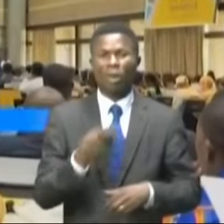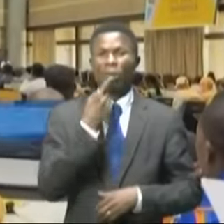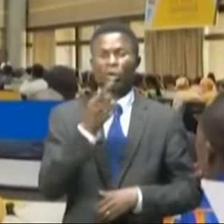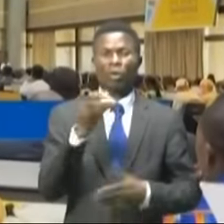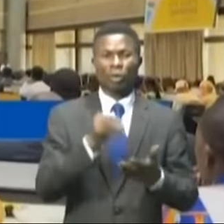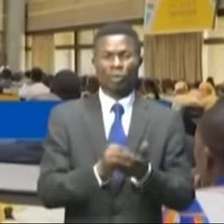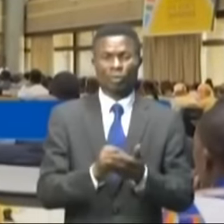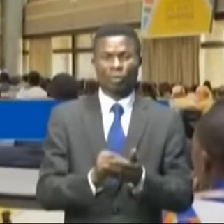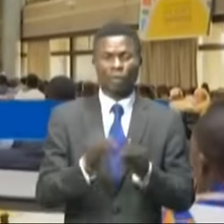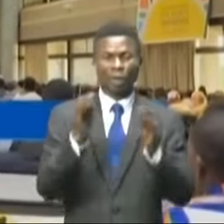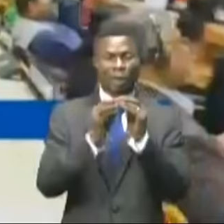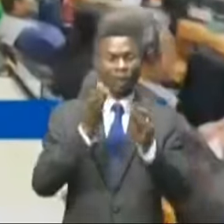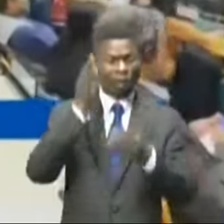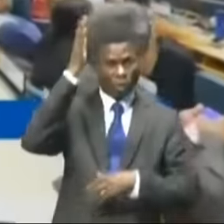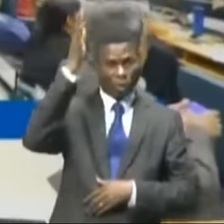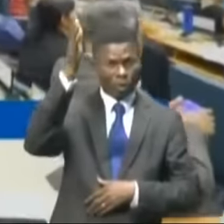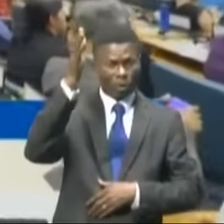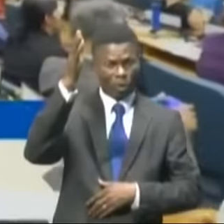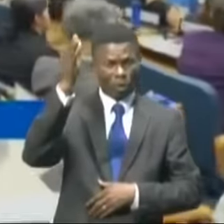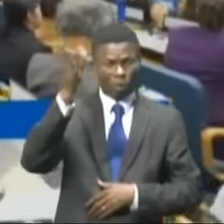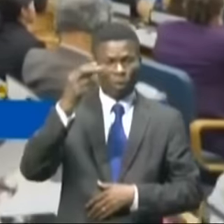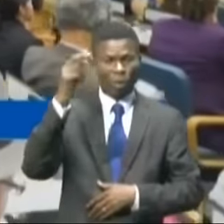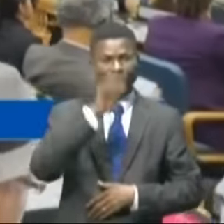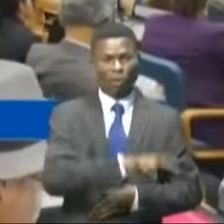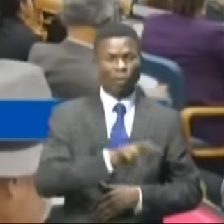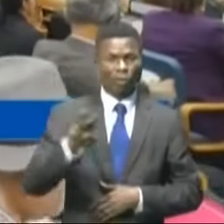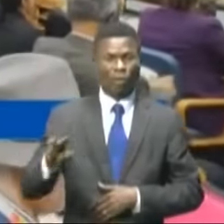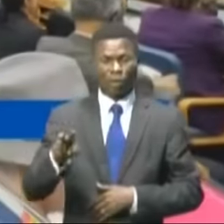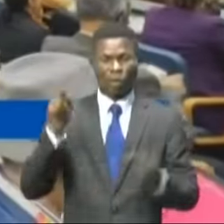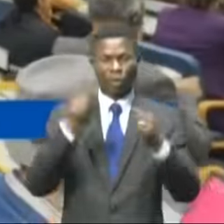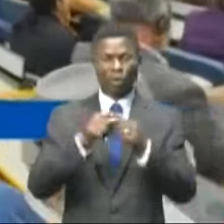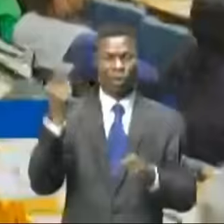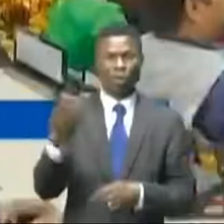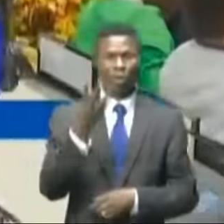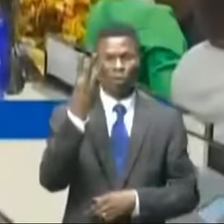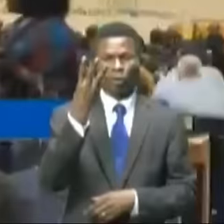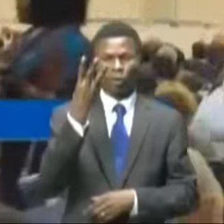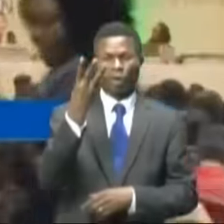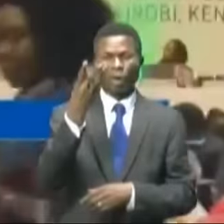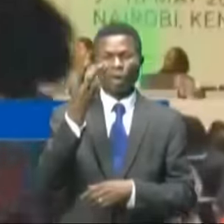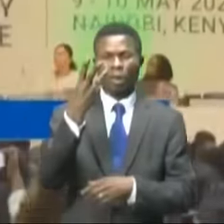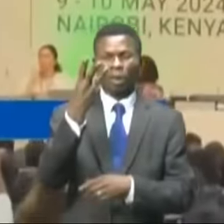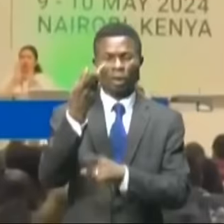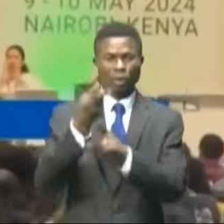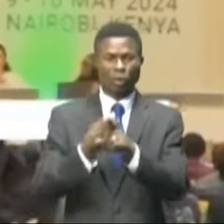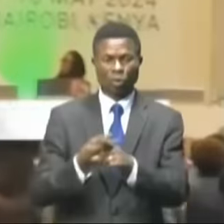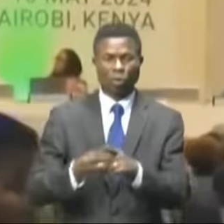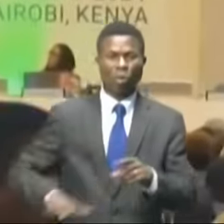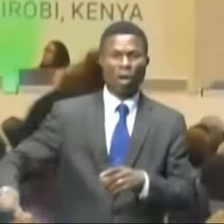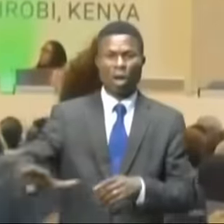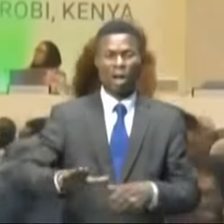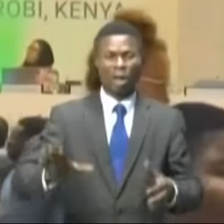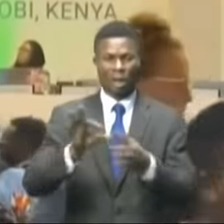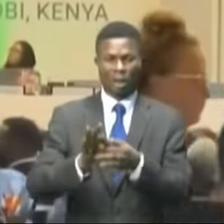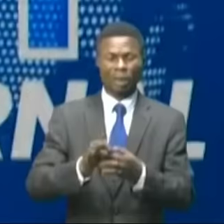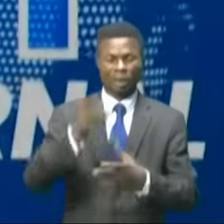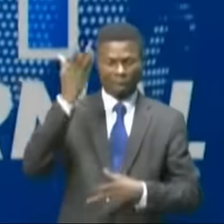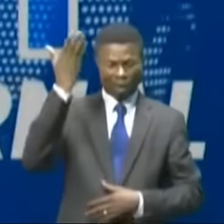le prochain sommet aura lieu le 22 au 23 septembre au siège des États-Unis à New York.